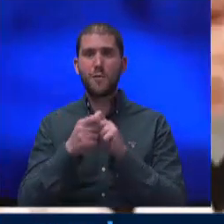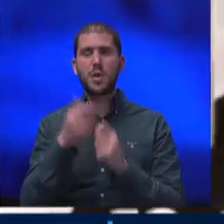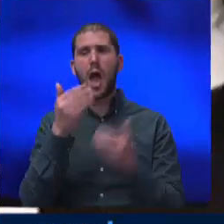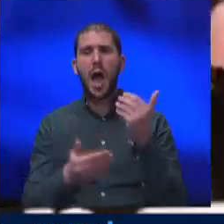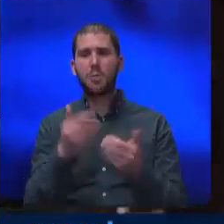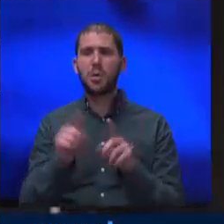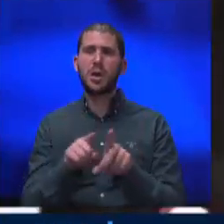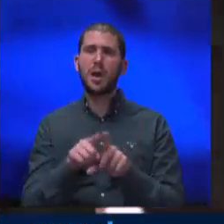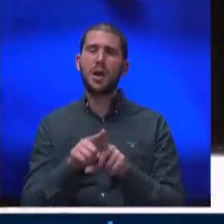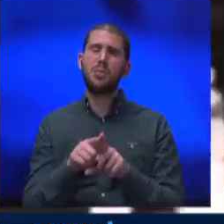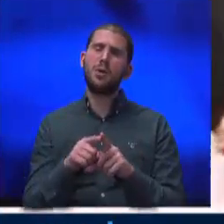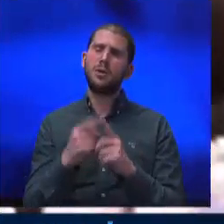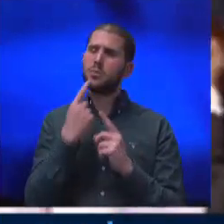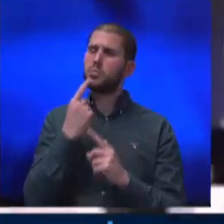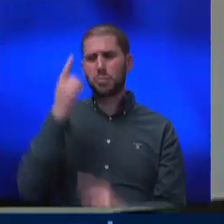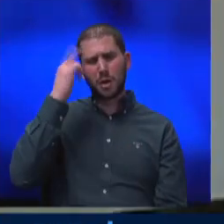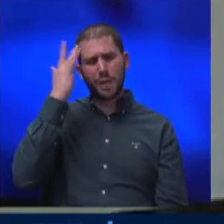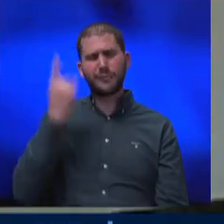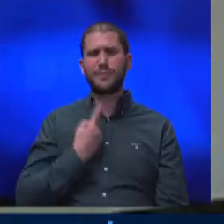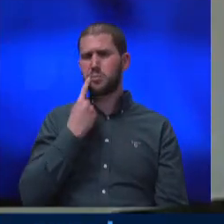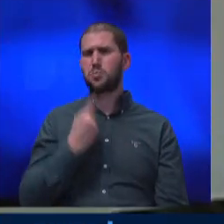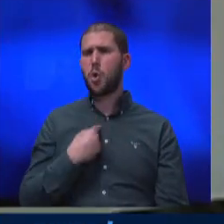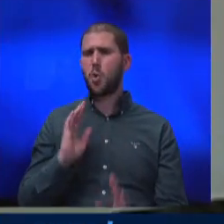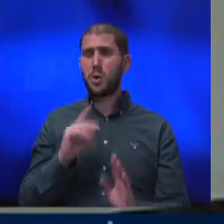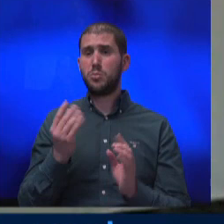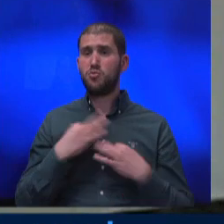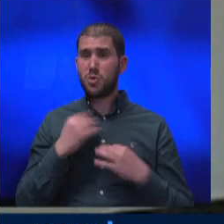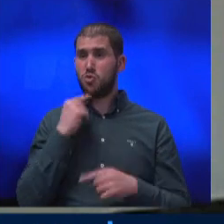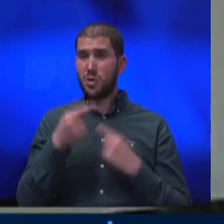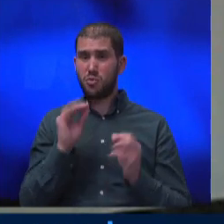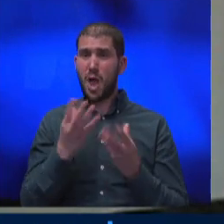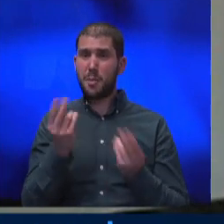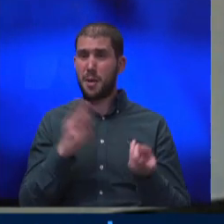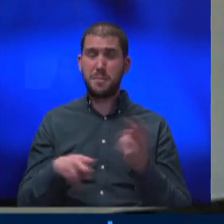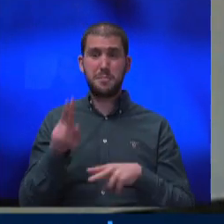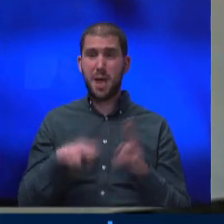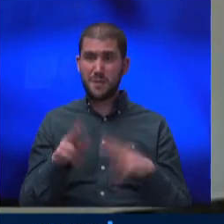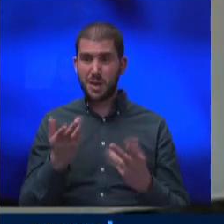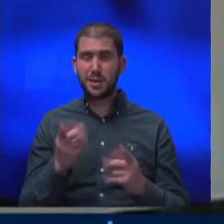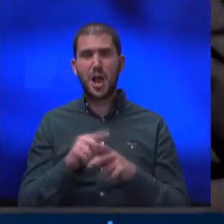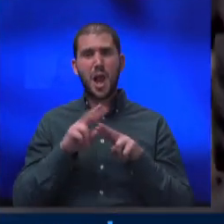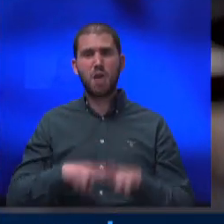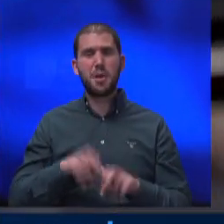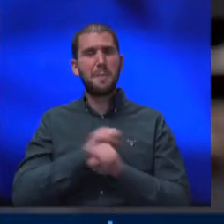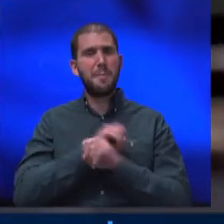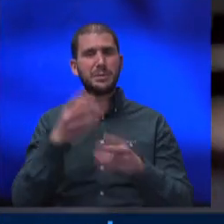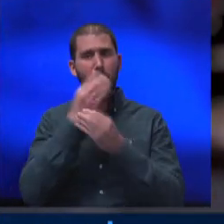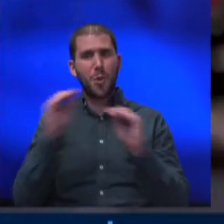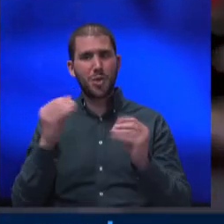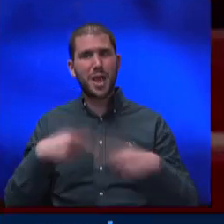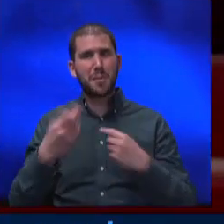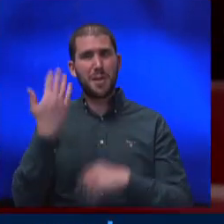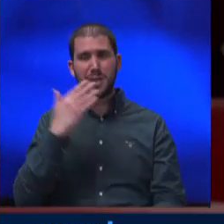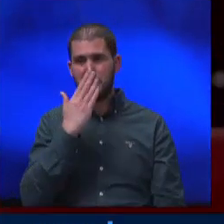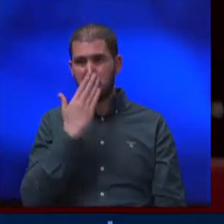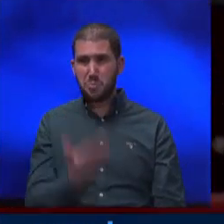לכמו פתוחות לפרשנות. You know, we've been through a year of deaths. To leave it to days before Purim for this information